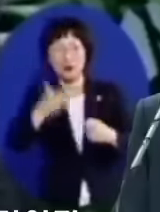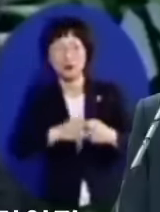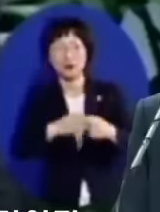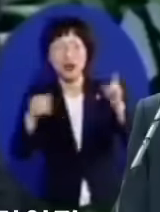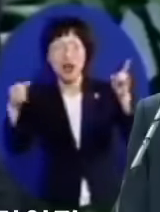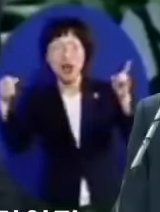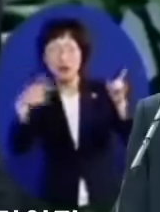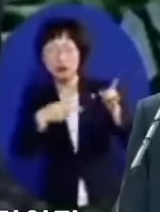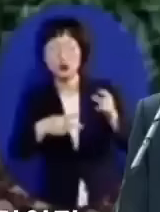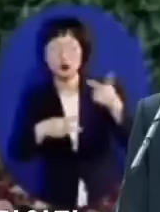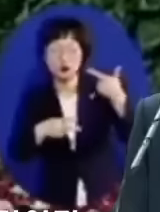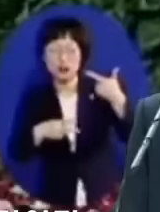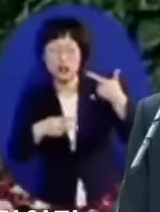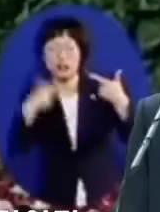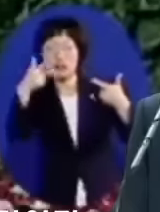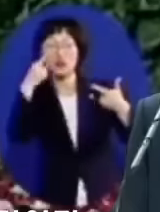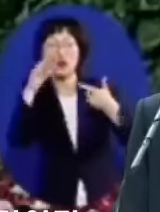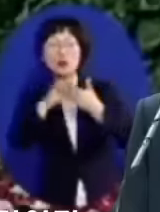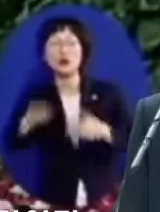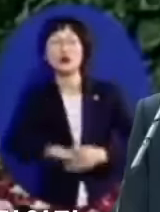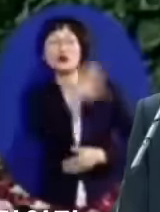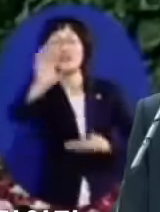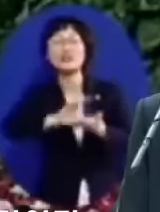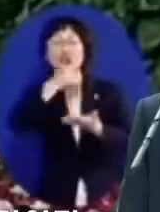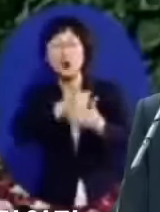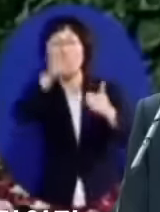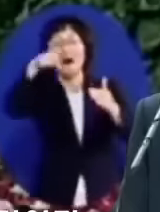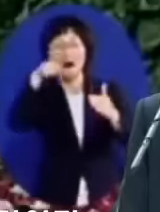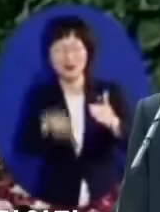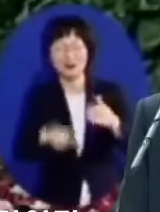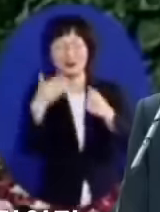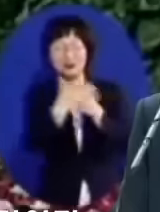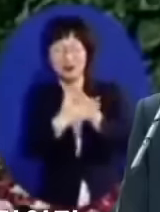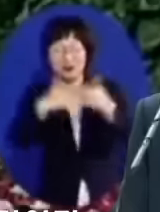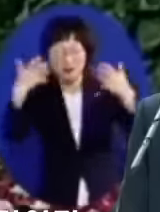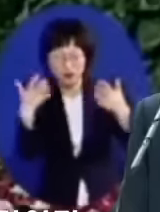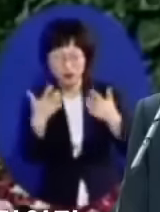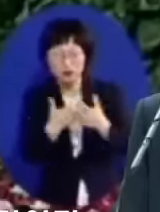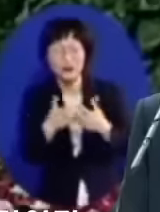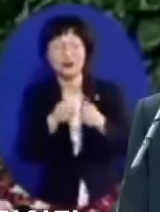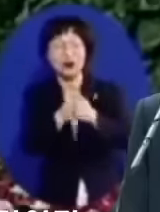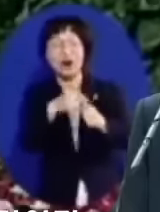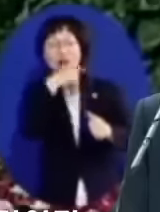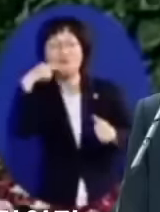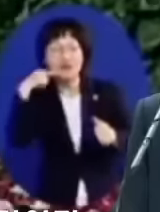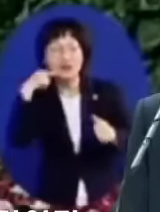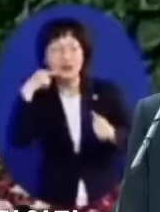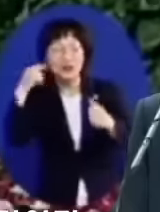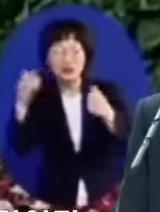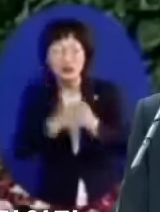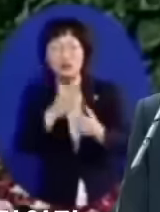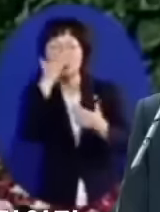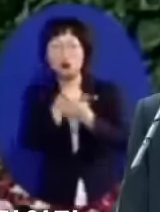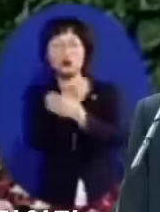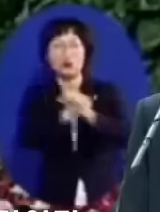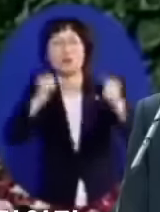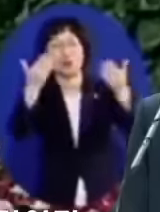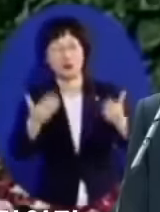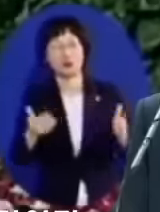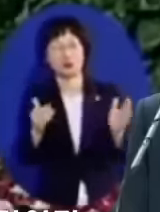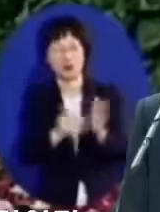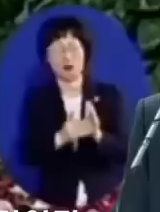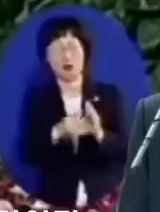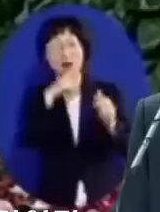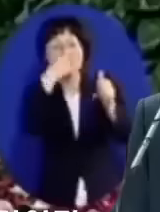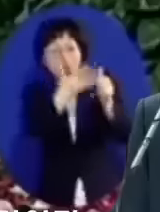1장 7절에 우리는 그리스도 안에서 그의 은혜의 풍성함을 따라 그의 피로 말미암아 속량꽃 죄사함을 받았느니라.